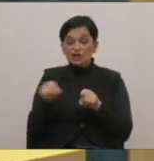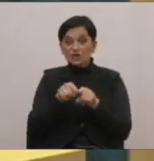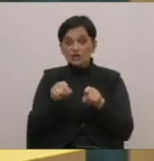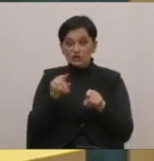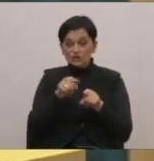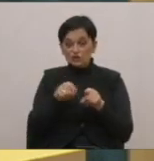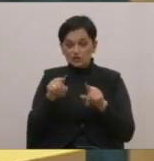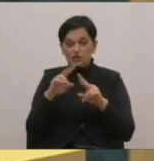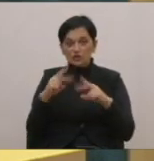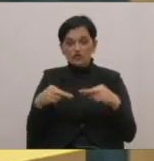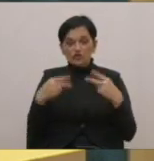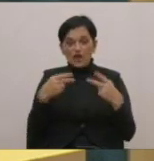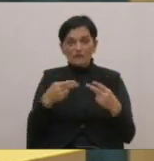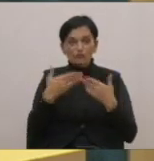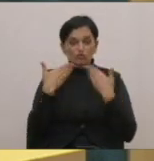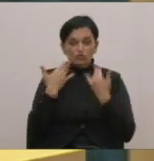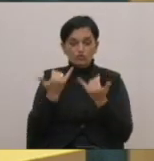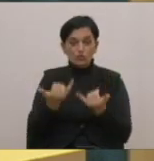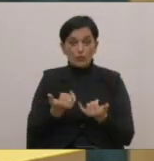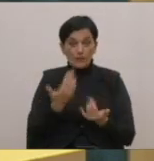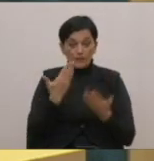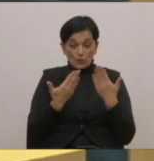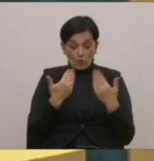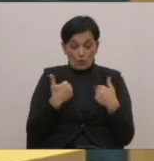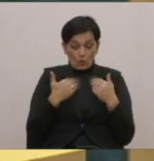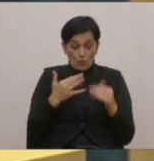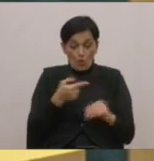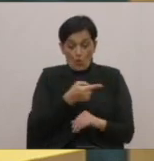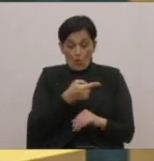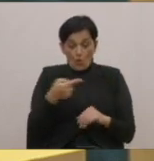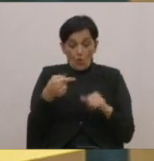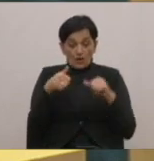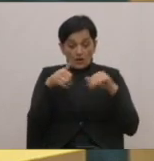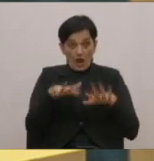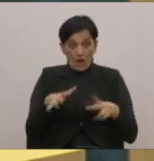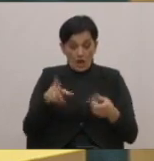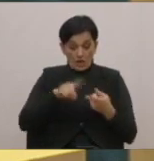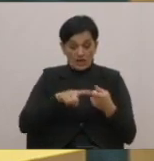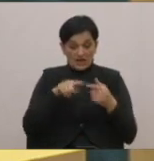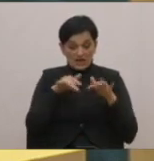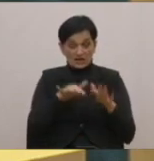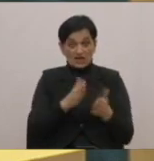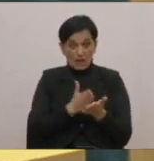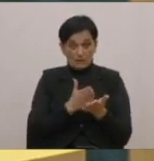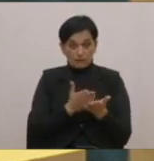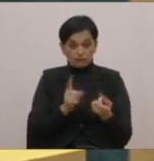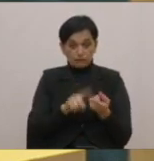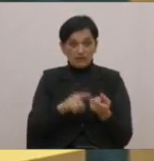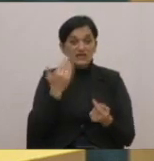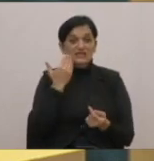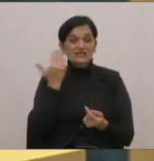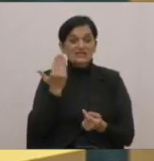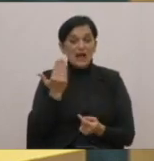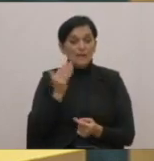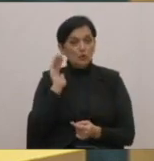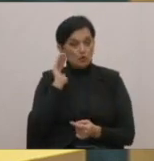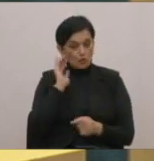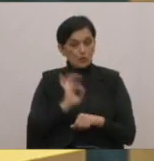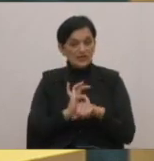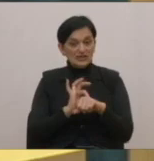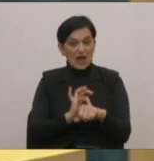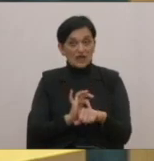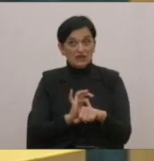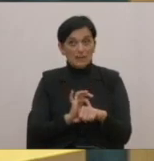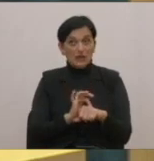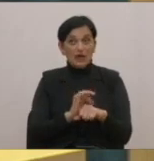საშელით შეცვლის შესახებ. ანუ თუ საქმე გვაქვს ჩვენ უარყოფით გადაწყვეტილებასთან, მაშინ ამ შემთხვევაში ზეპირი მოსმენა ტარდება. შესაბამისად,